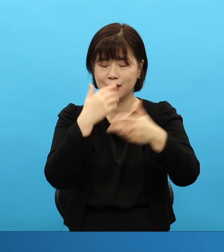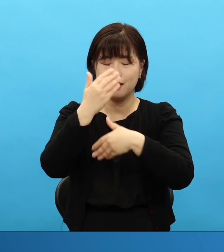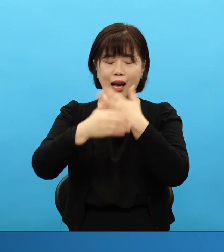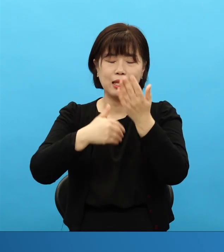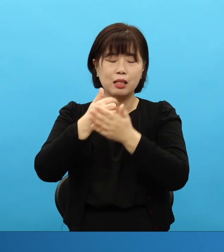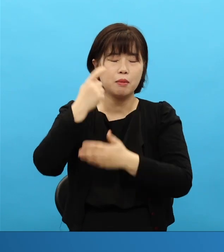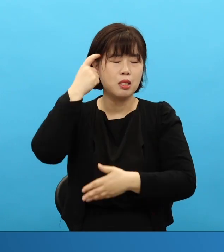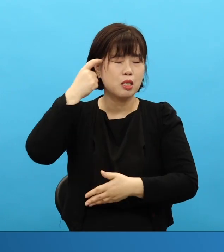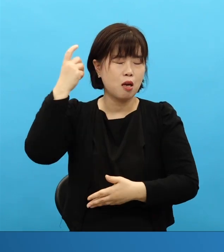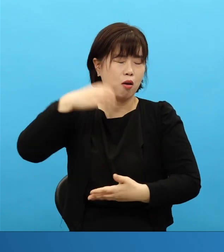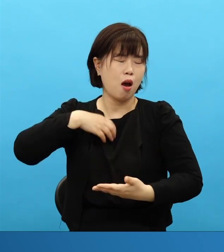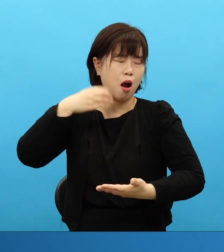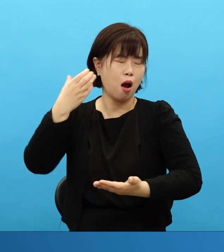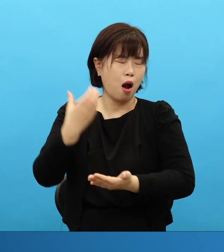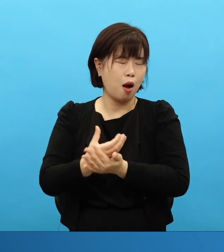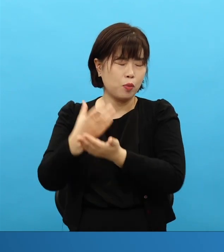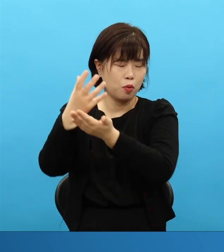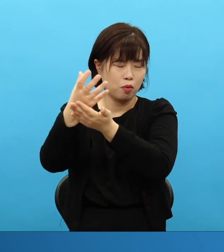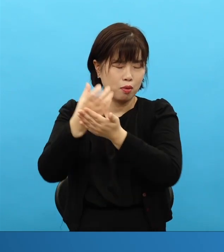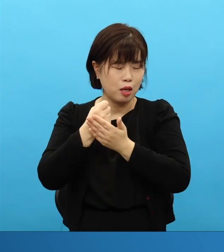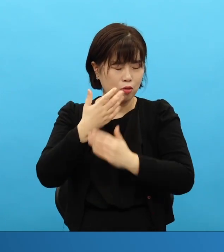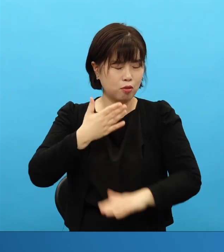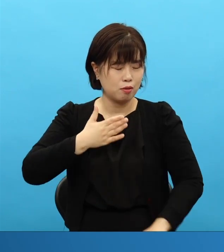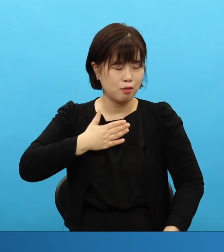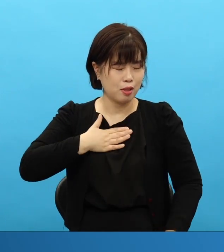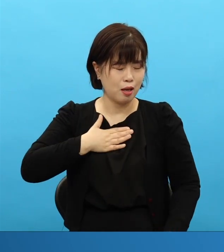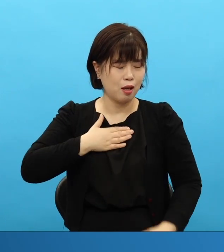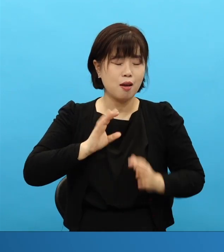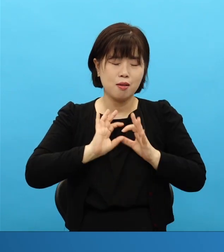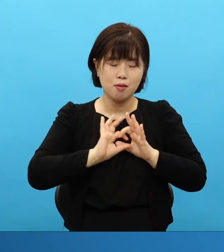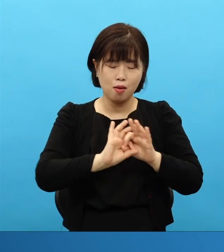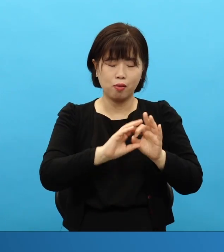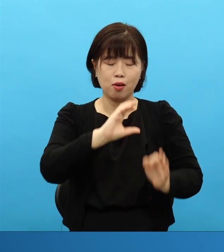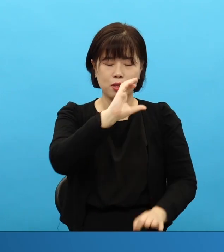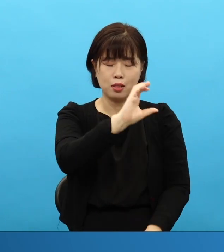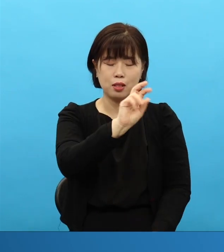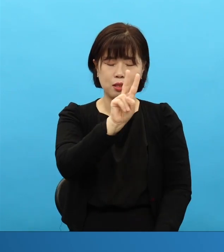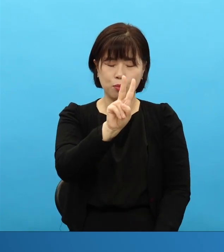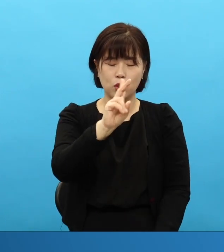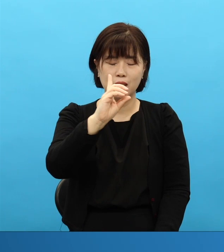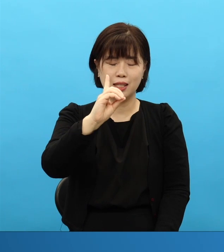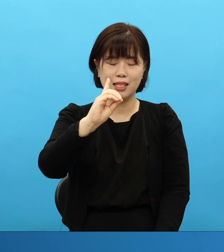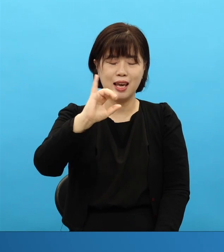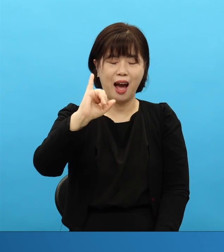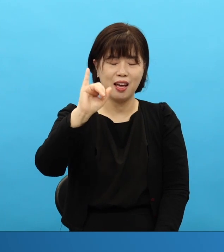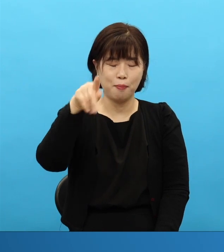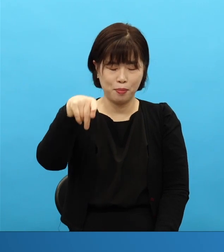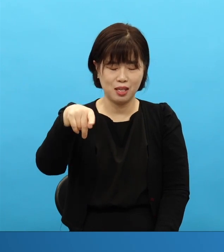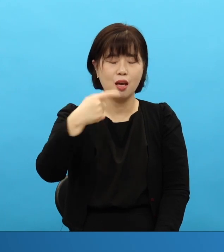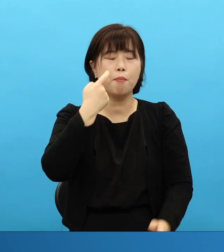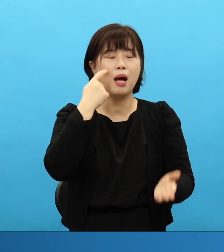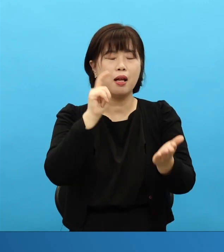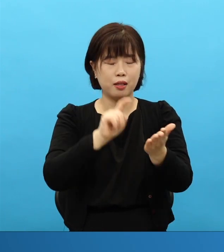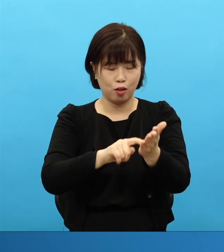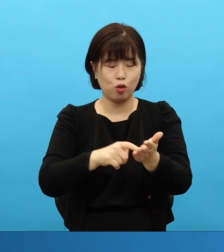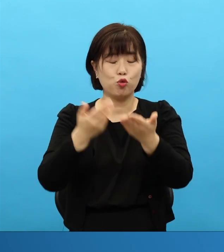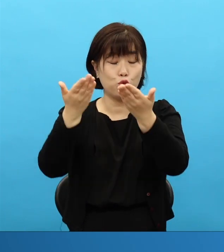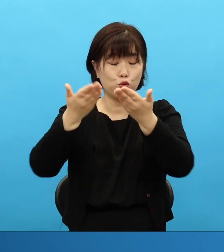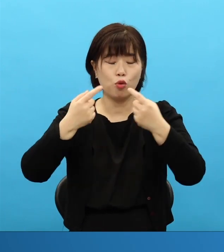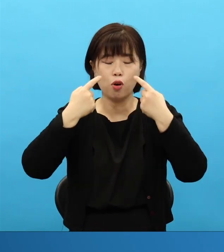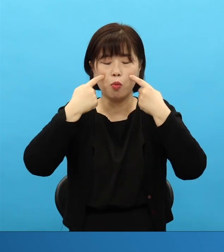확인하게 해주실 것을 믿습니다. Like the 7 remnants, I believe you will fill us with your spirit for us to confirm our